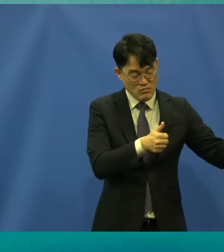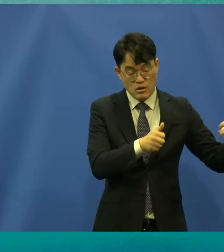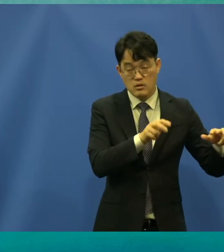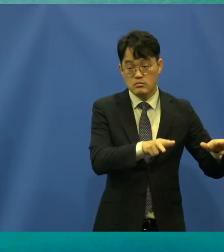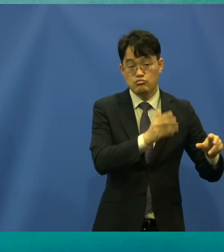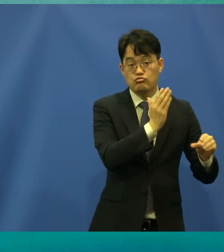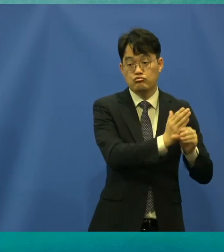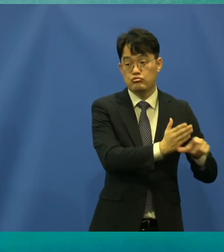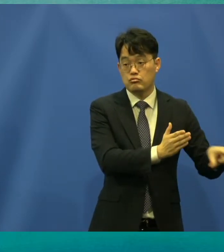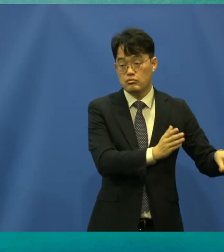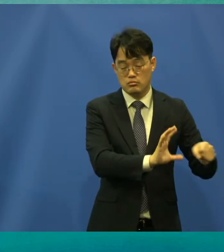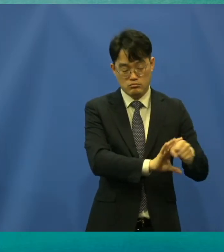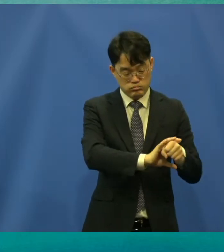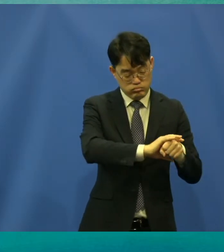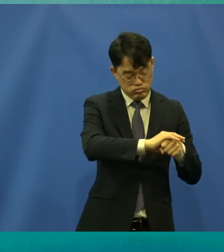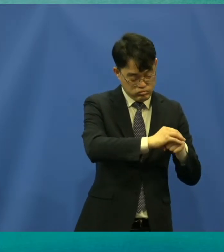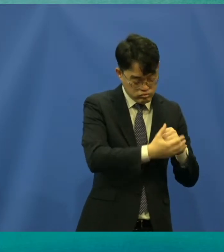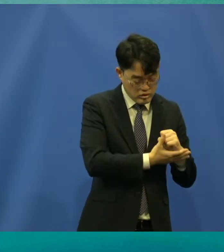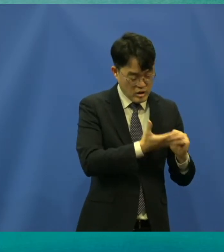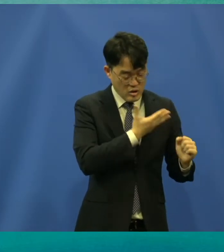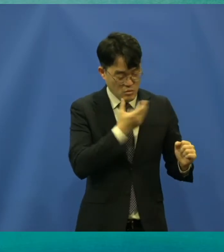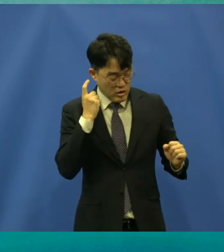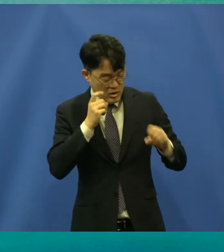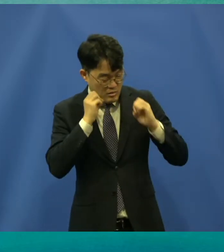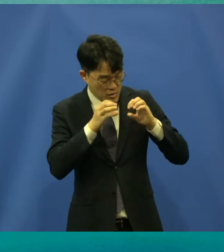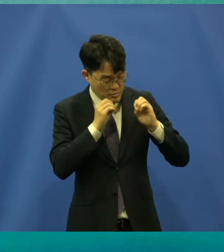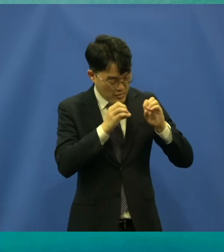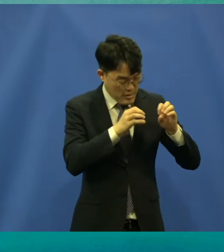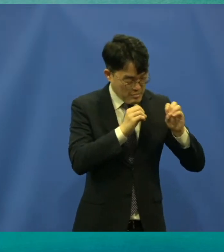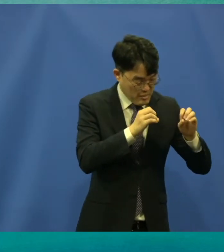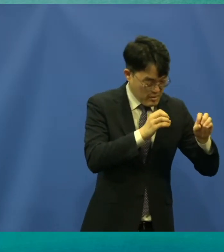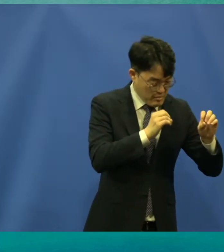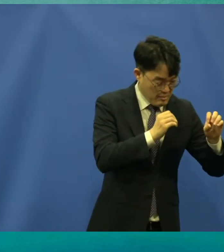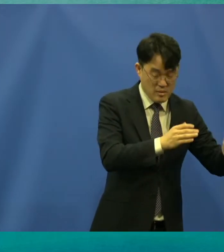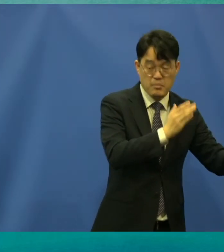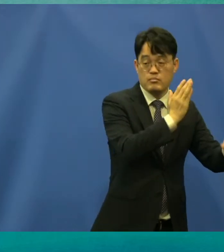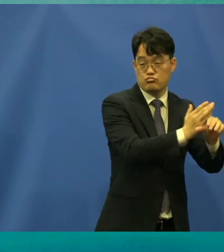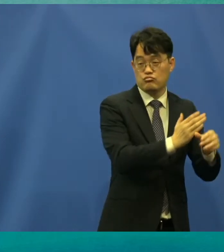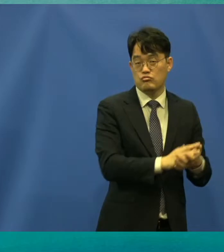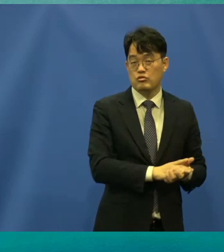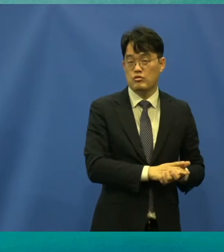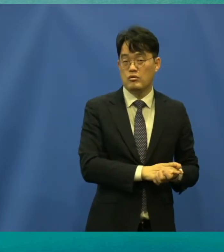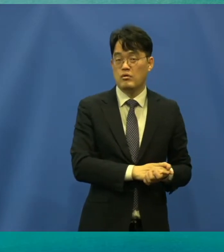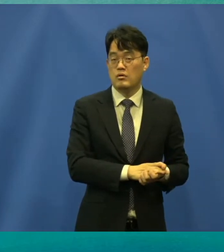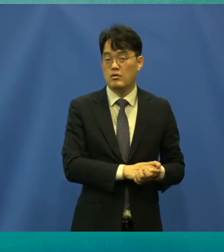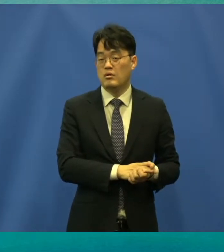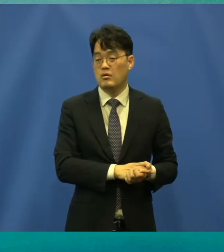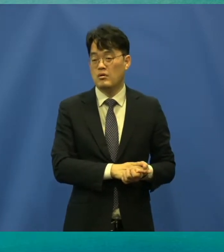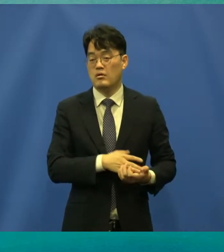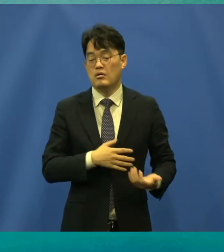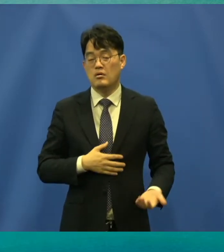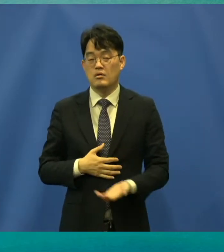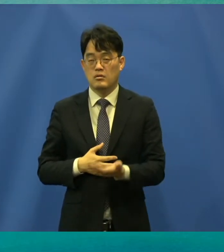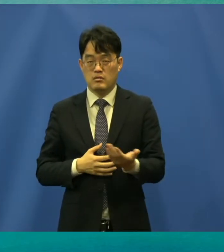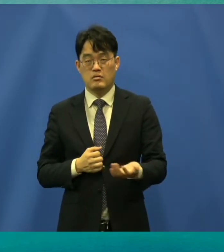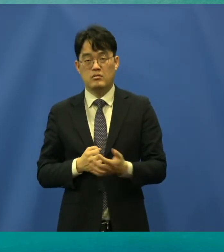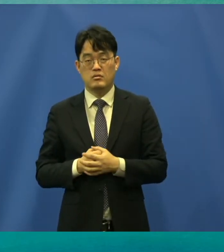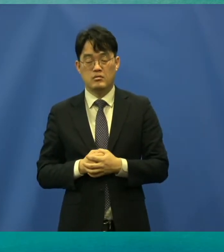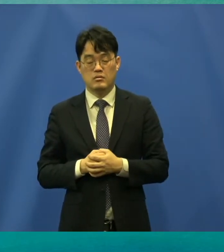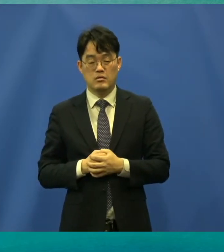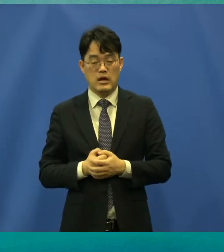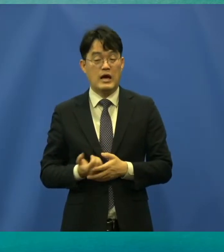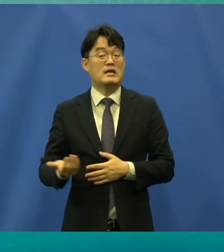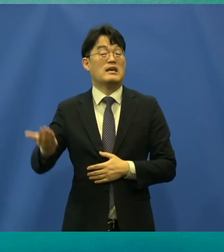옛날에는 많이 남아 있었어요. 그런데 이런 인류의 문명의 발달이나 이런 것들이 번역도 빨리 되고